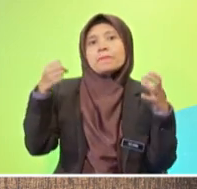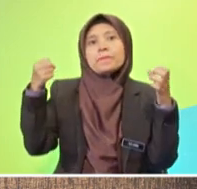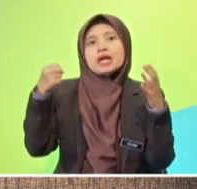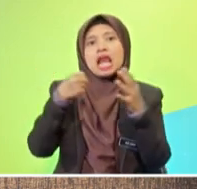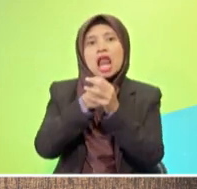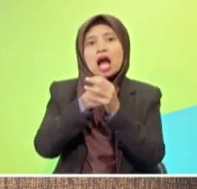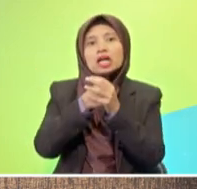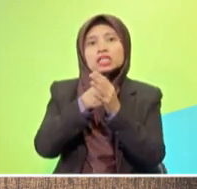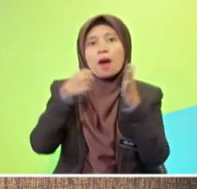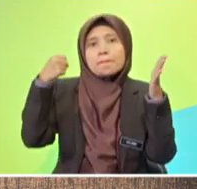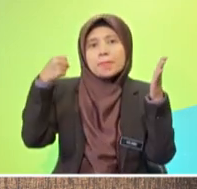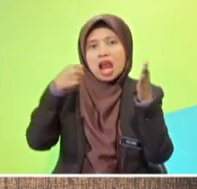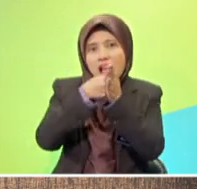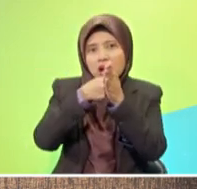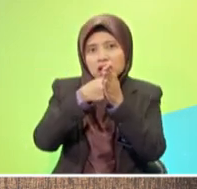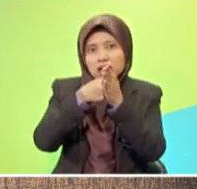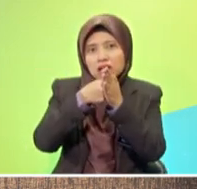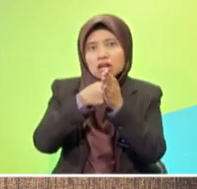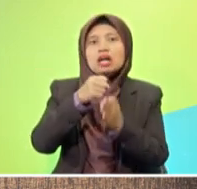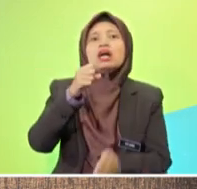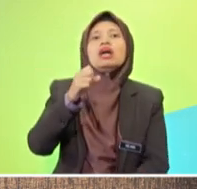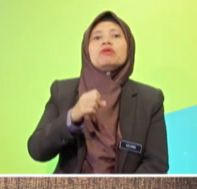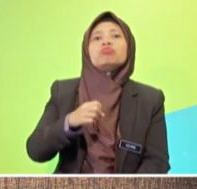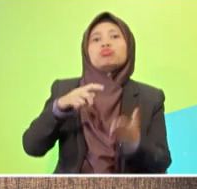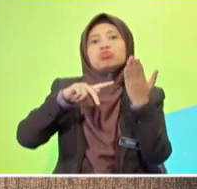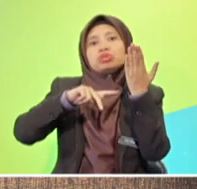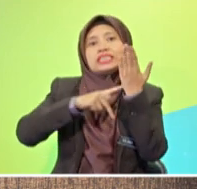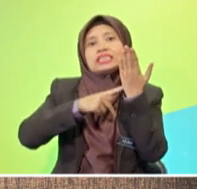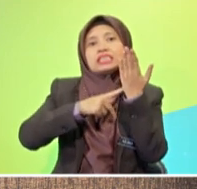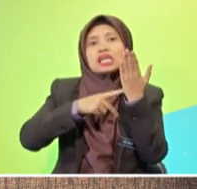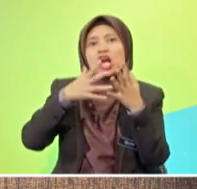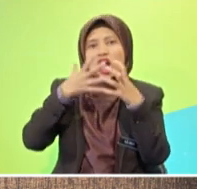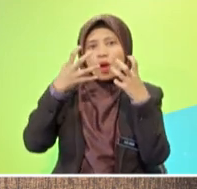itu merupakan kata kunci kepada kunci kemarahan